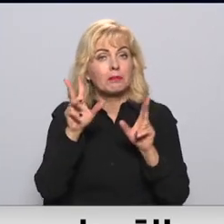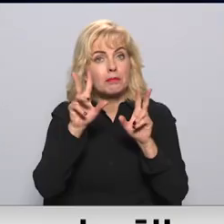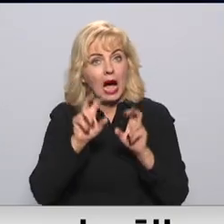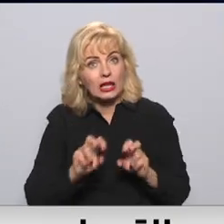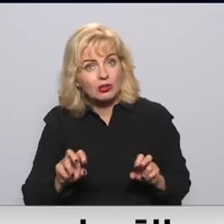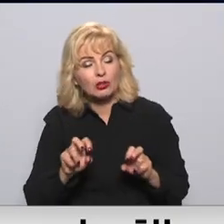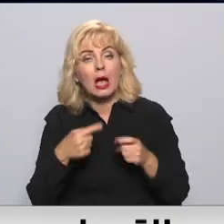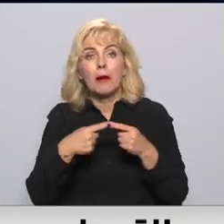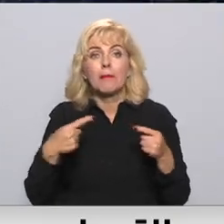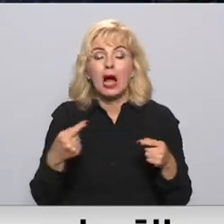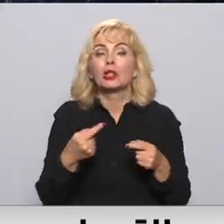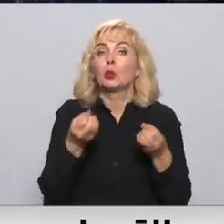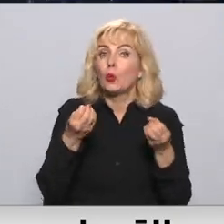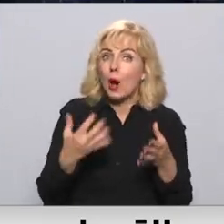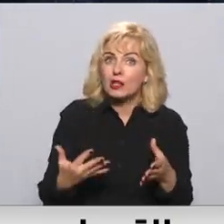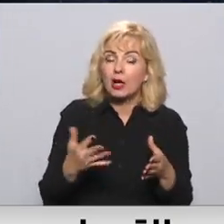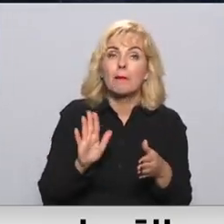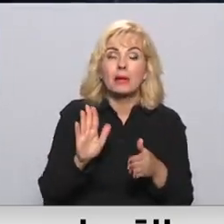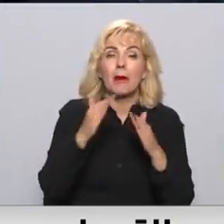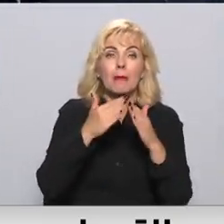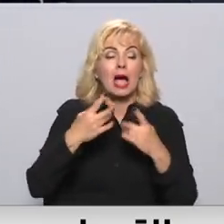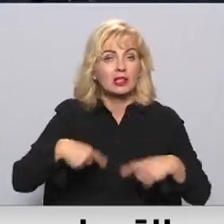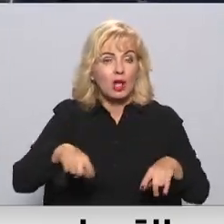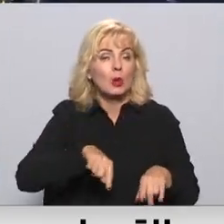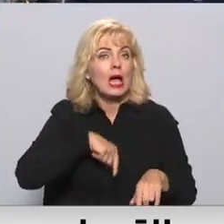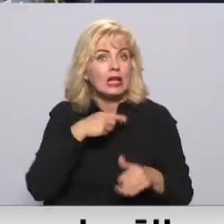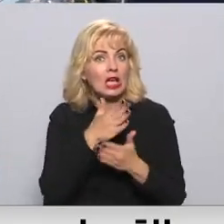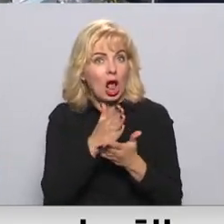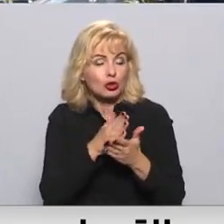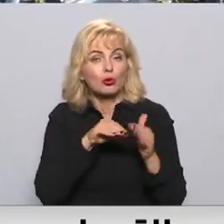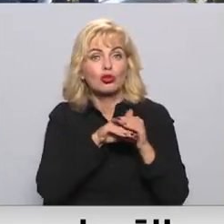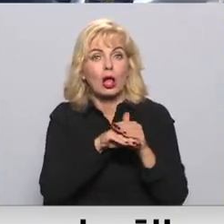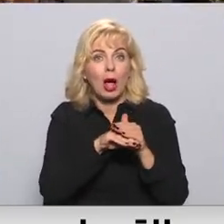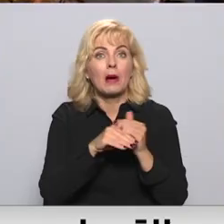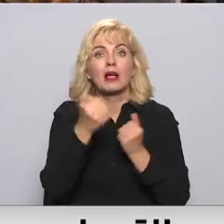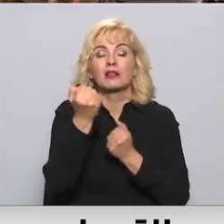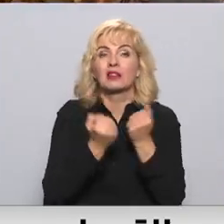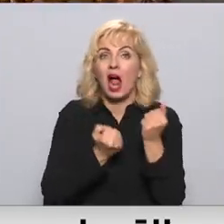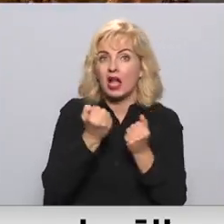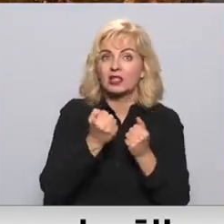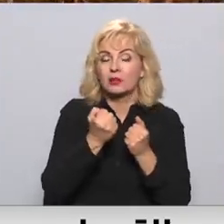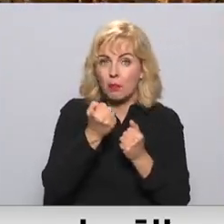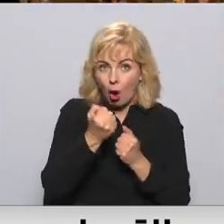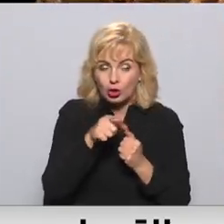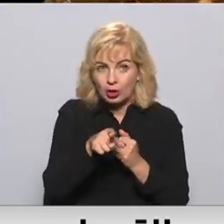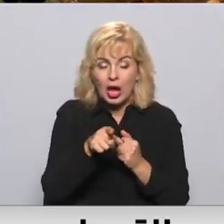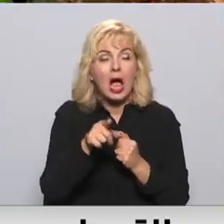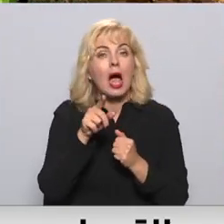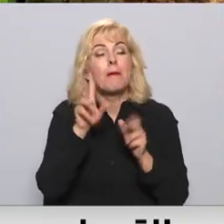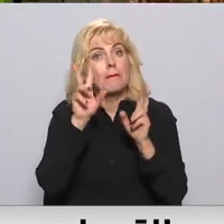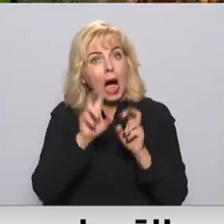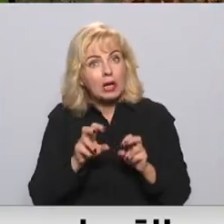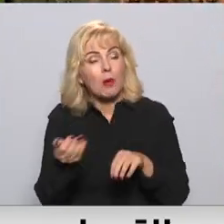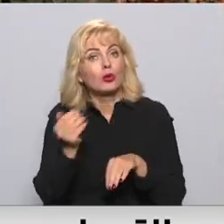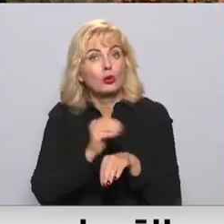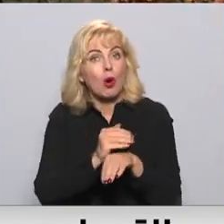kartogrāfisko materiālu tika secināts, kā pie mājas teritorijā ilgstoši tiek glabāti transportlīdzekļi. Apsekojot to, inspektori konstatē vairāk